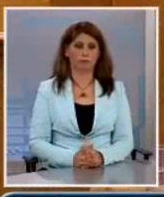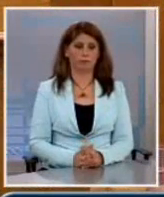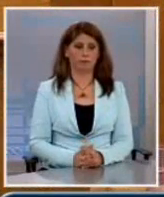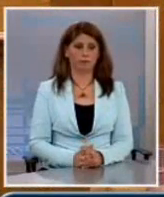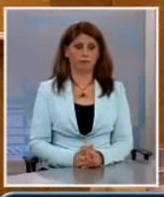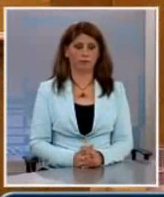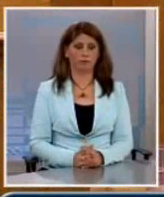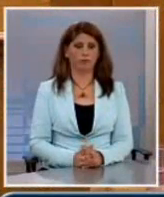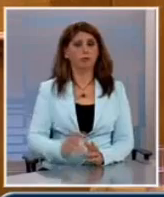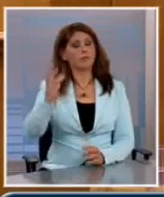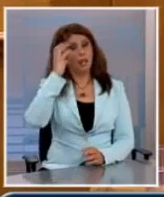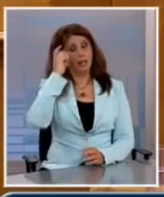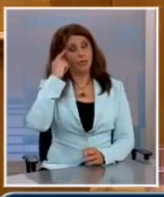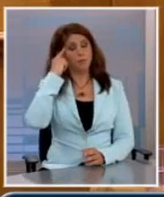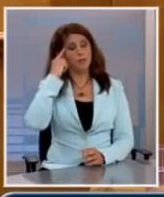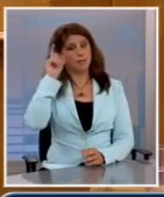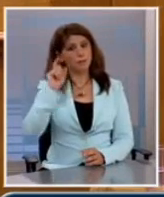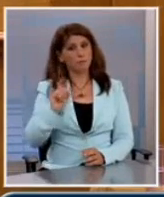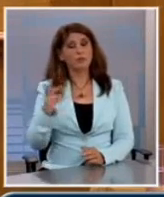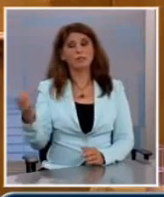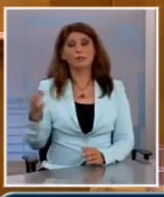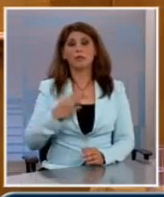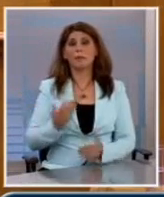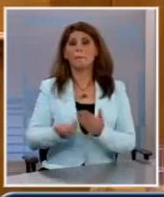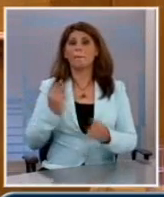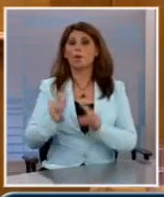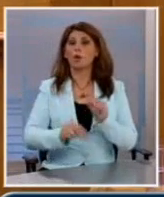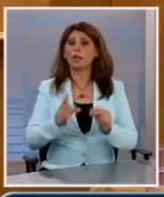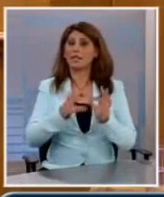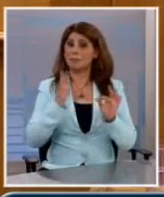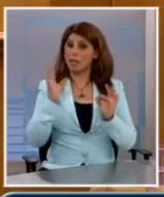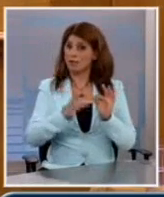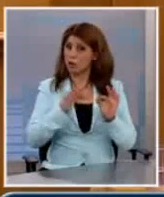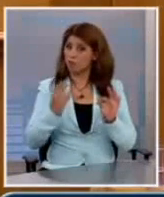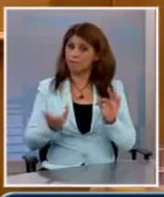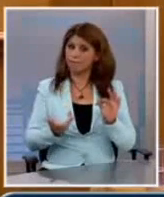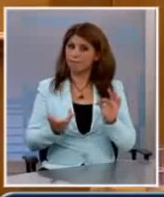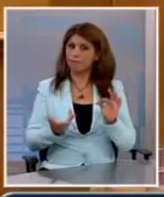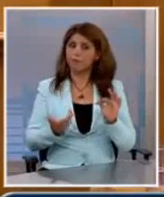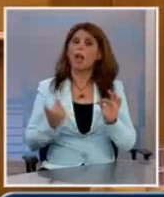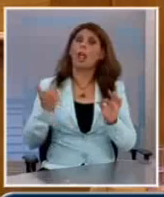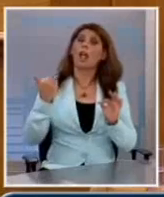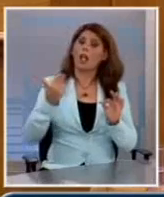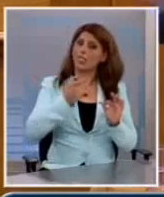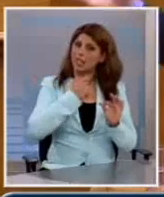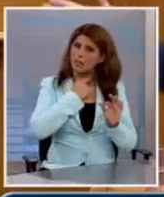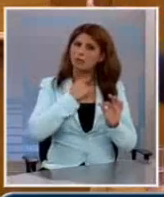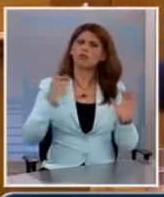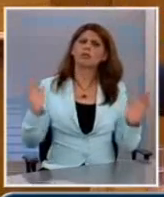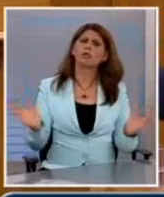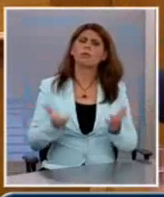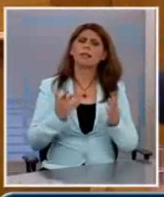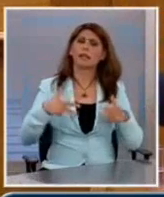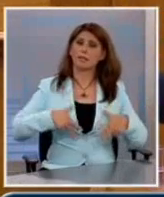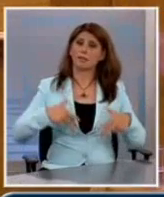Θυμάστε μήπως τι μας λέγατε προεκλογικά το Σεπτέμβρη? Ότι θα αναγκαστούμε, όποια και αν είναι η